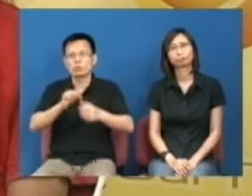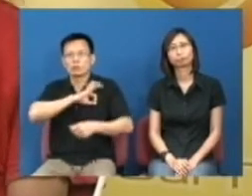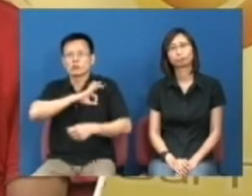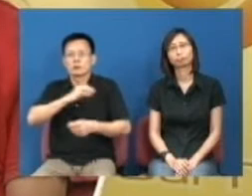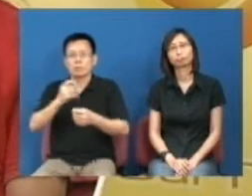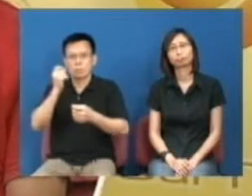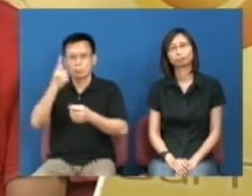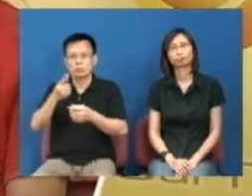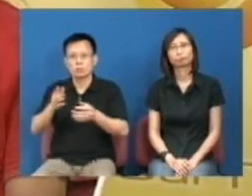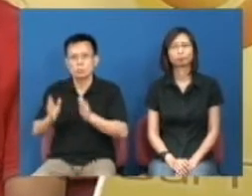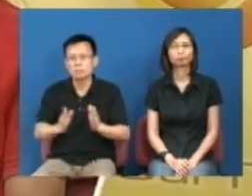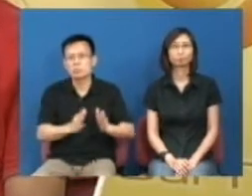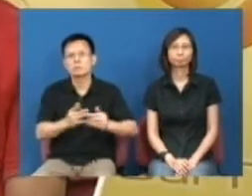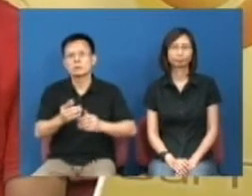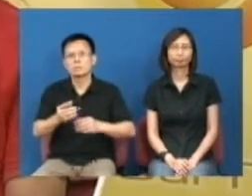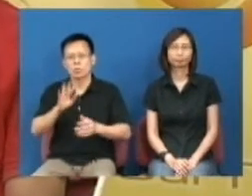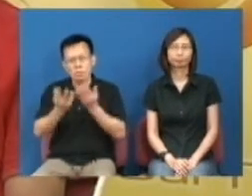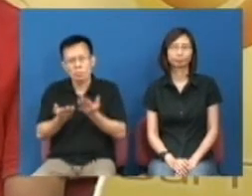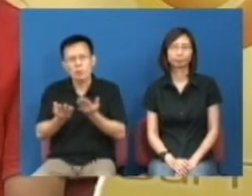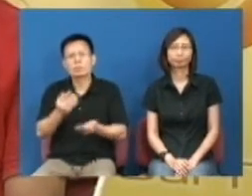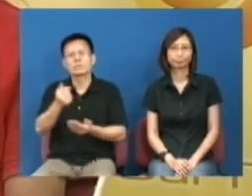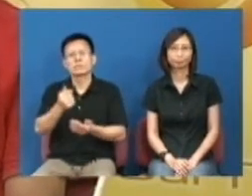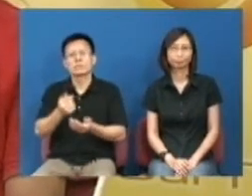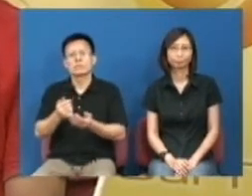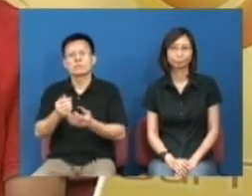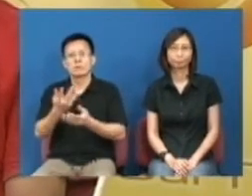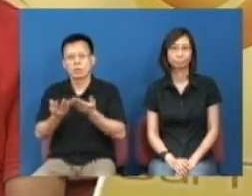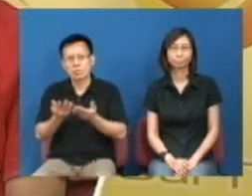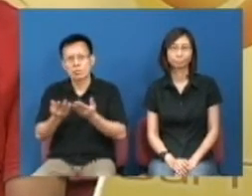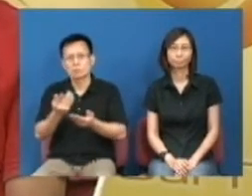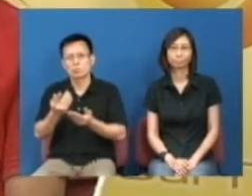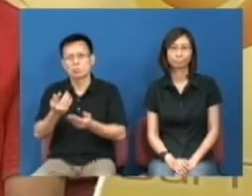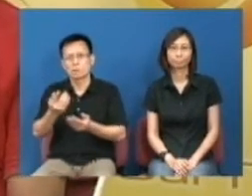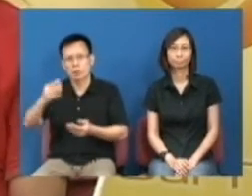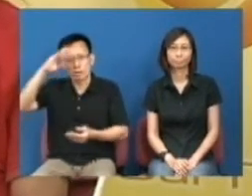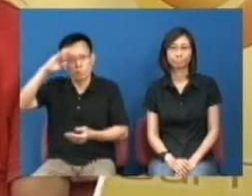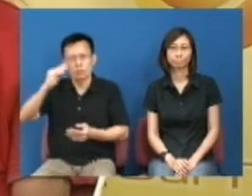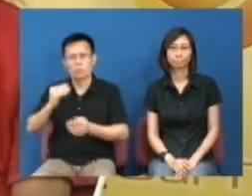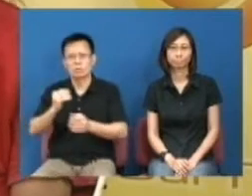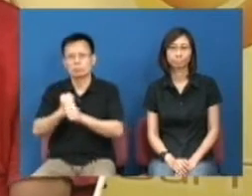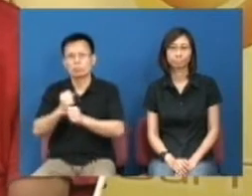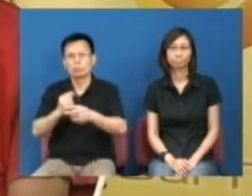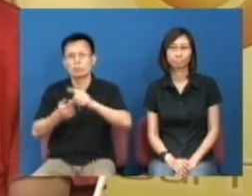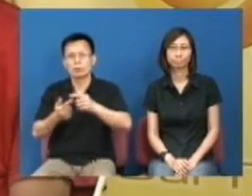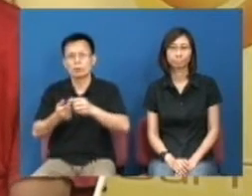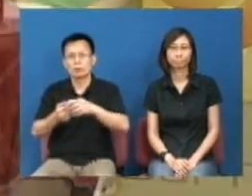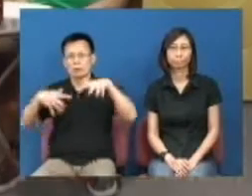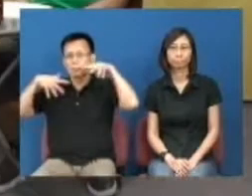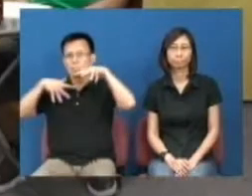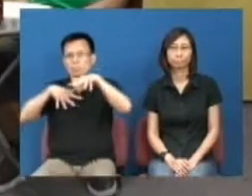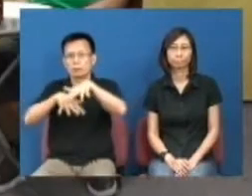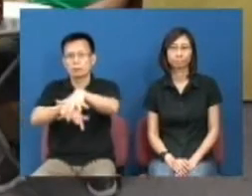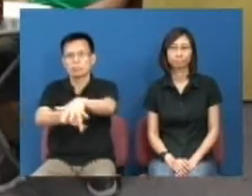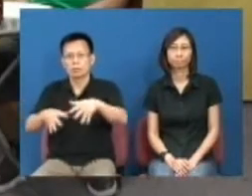因為我想他的做法就是 佢防止大量嘅人群突然間湧去某一個地